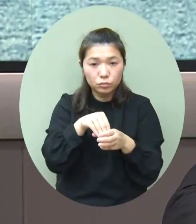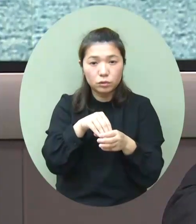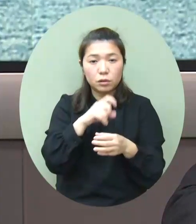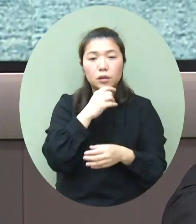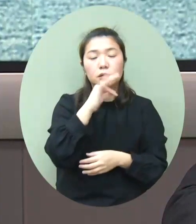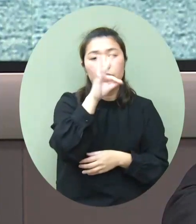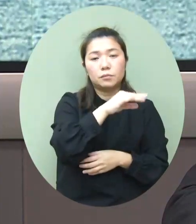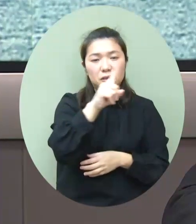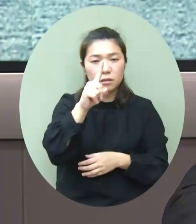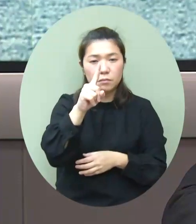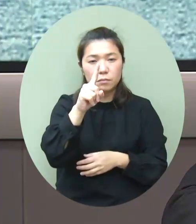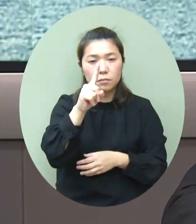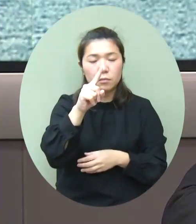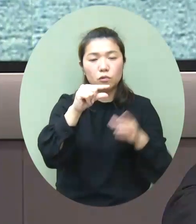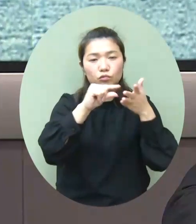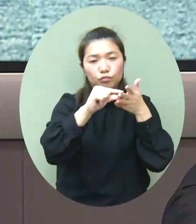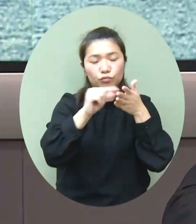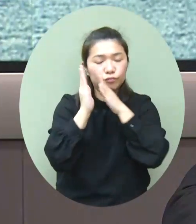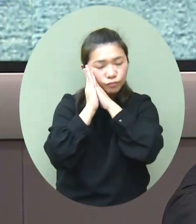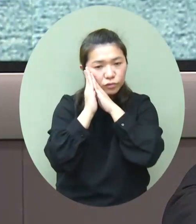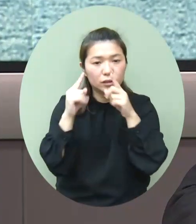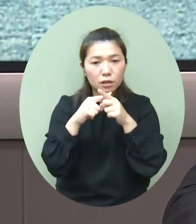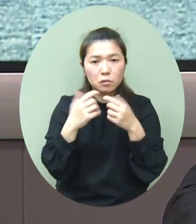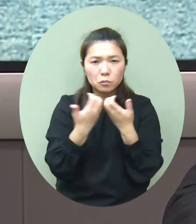共有3100名的